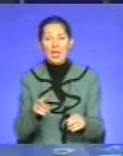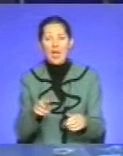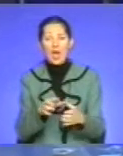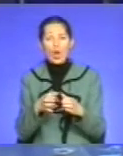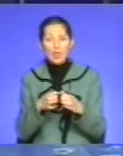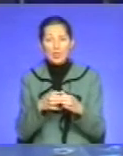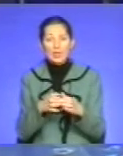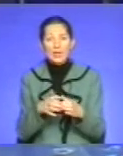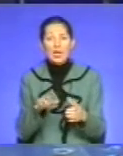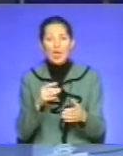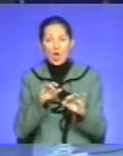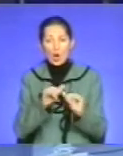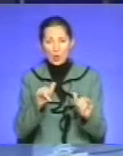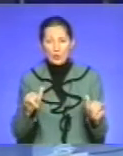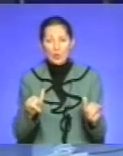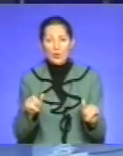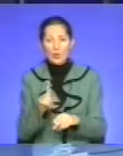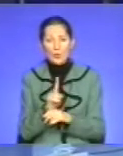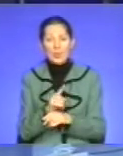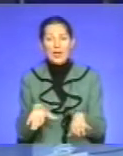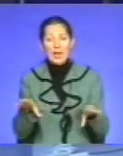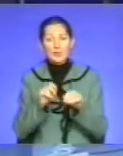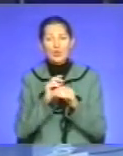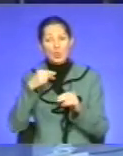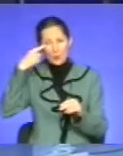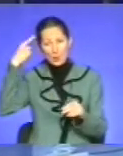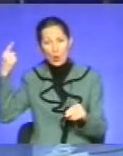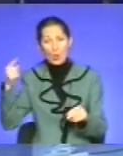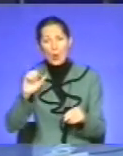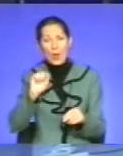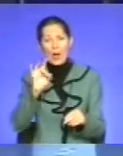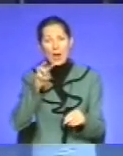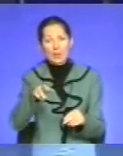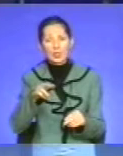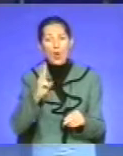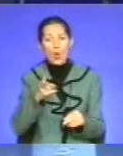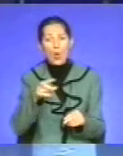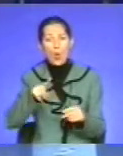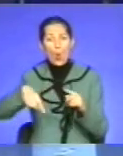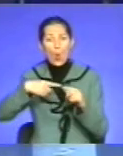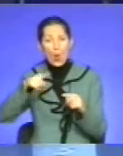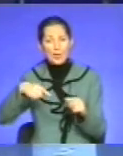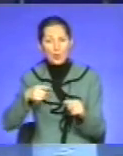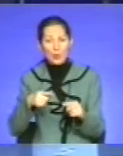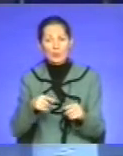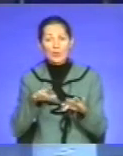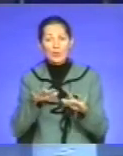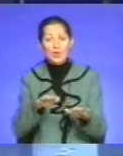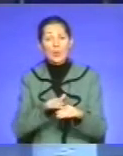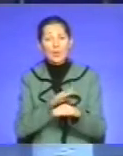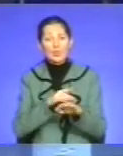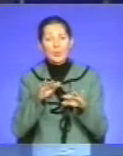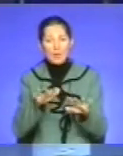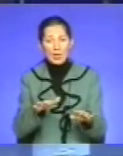Тернопільщини» спільно із психологом і творчою майстернею «Арт-Колесо». У заходу благодійна мета. У заняттях взяли участь